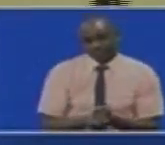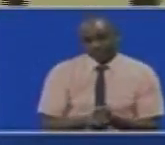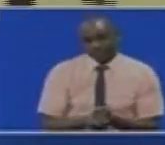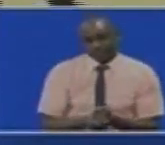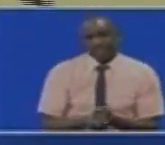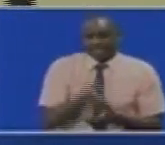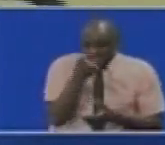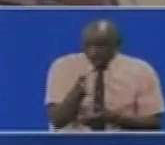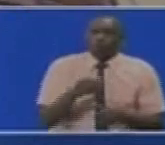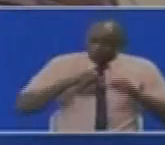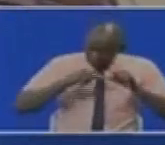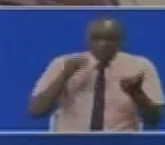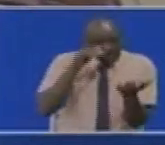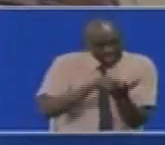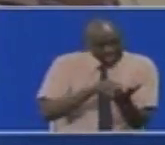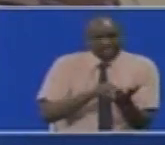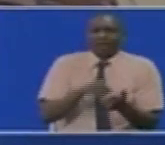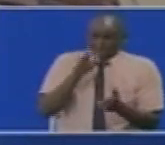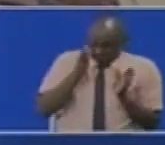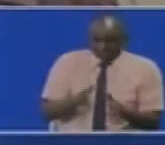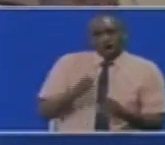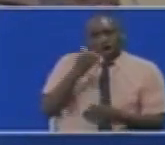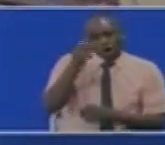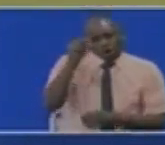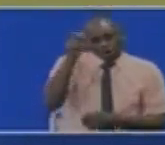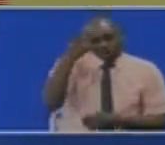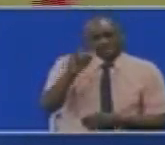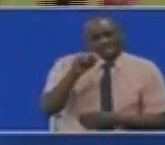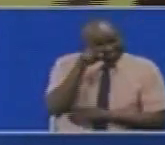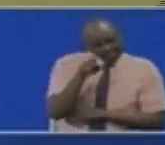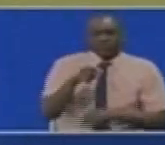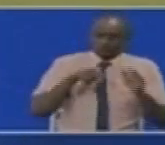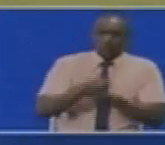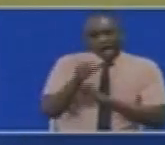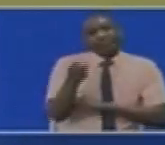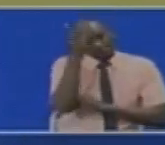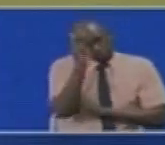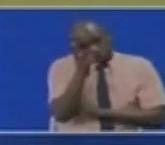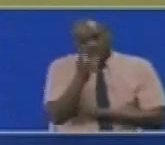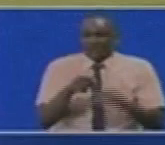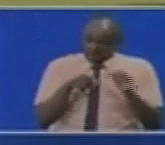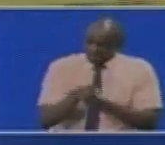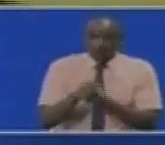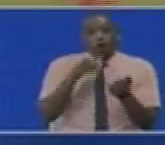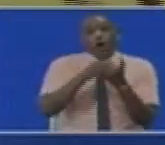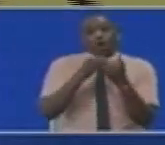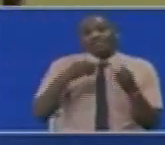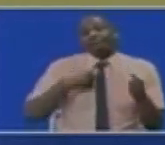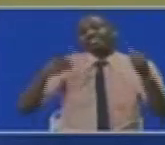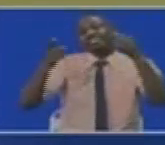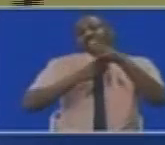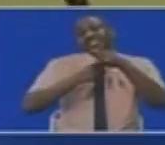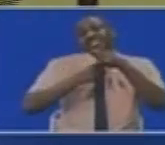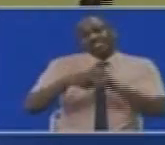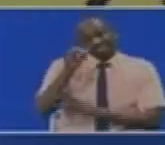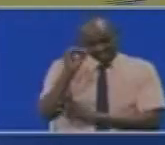Nyota ya Audrey ilizidi kung'ara kwenye mechi hiyo na akapata kufunga mabao mawili katika muda wa dakika tatu na kuipa Orange uongozi wa bao sita kuelekea